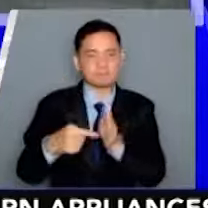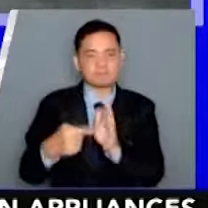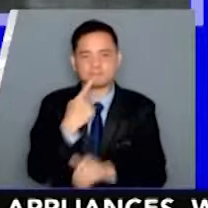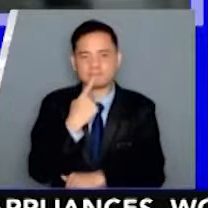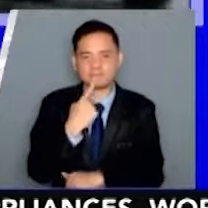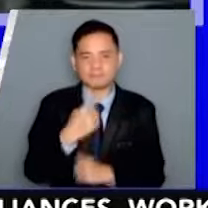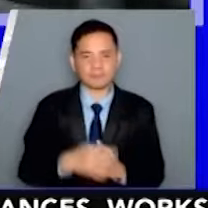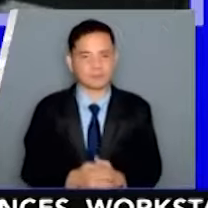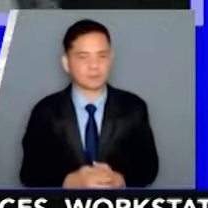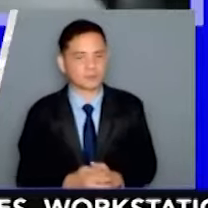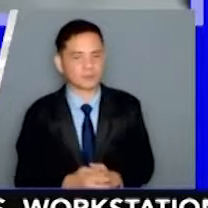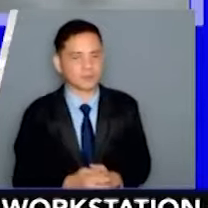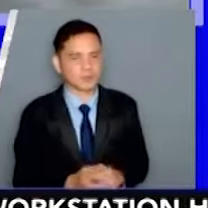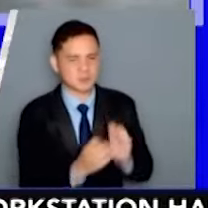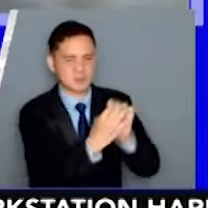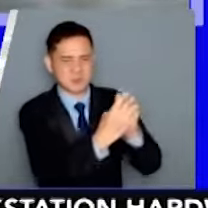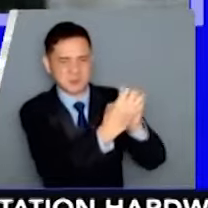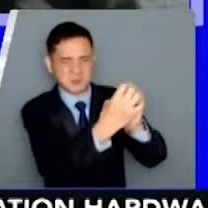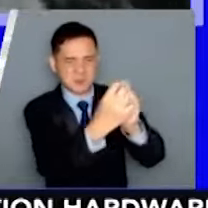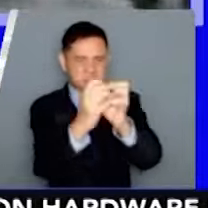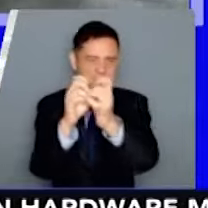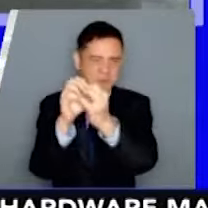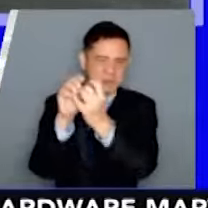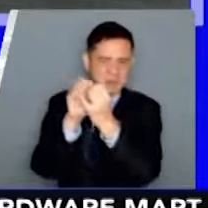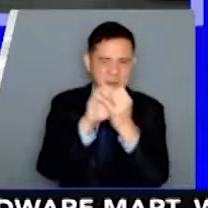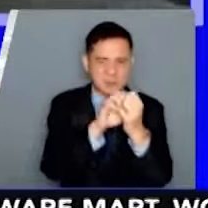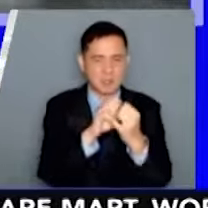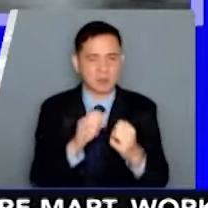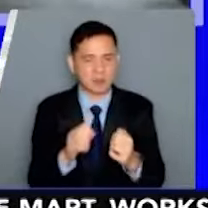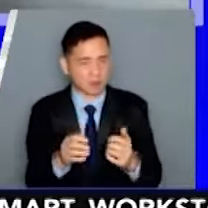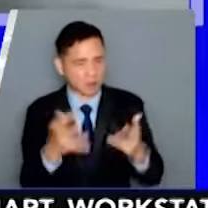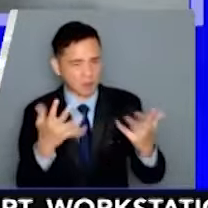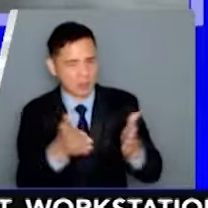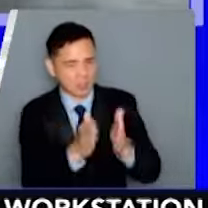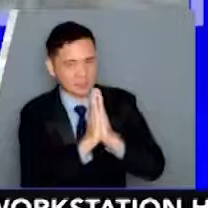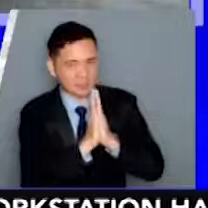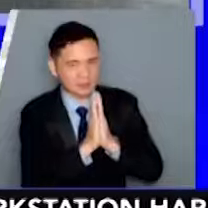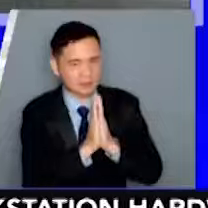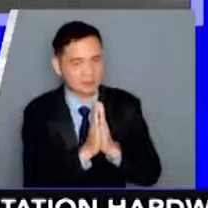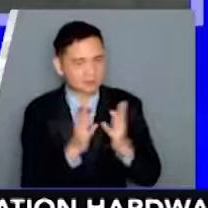makakasagot, Madam, ang tinanong ko na sa inyo, I am now moving.